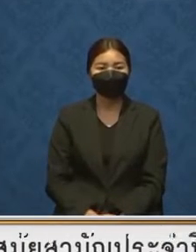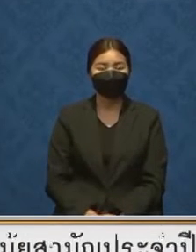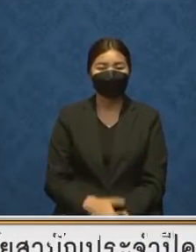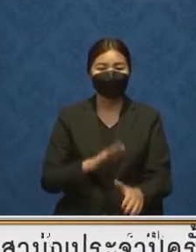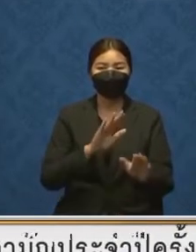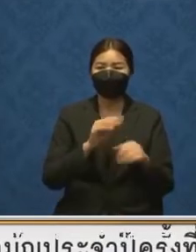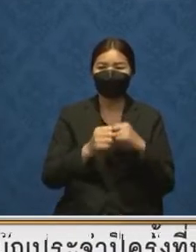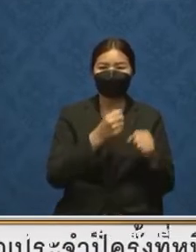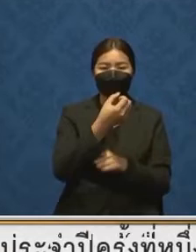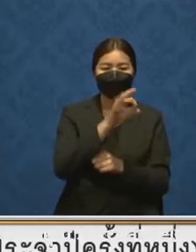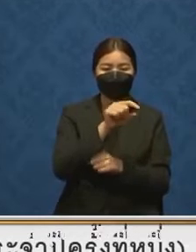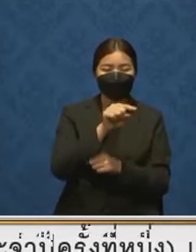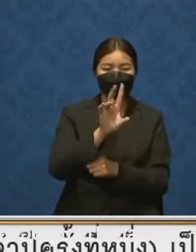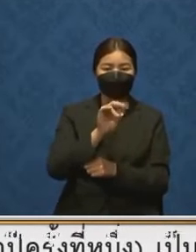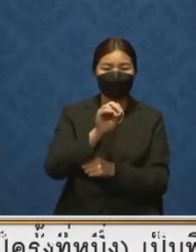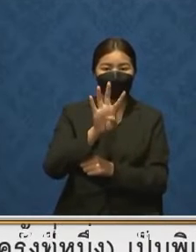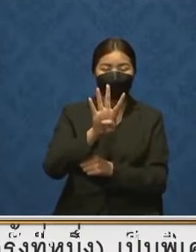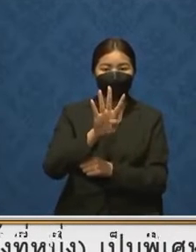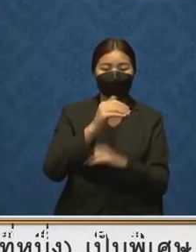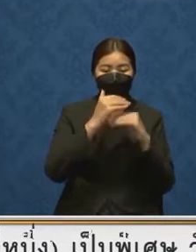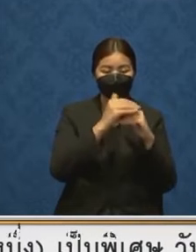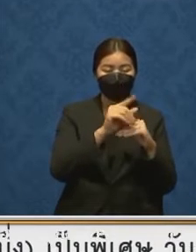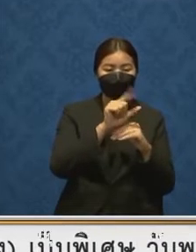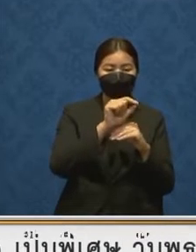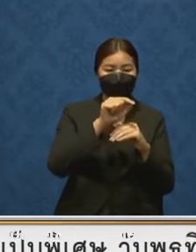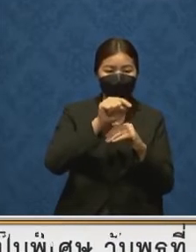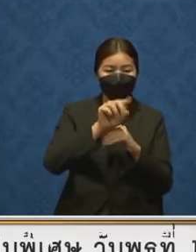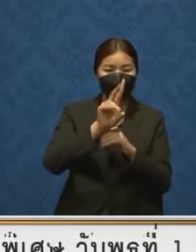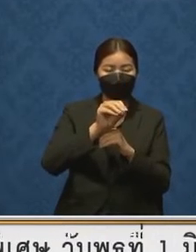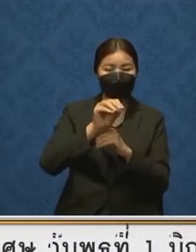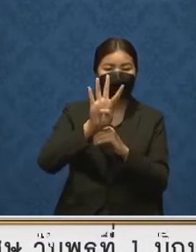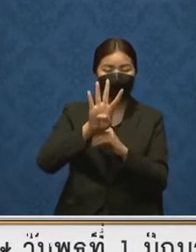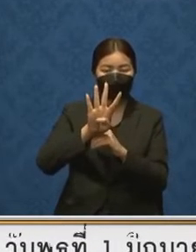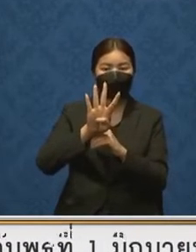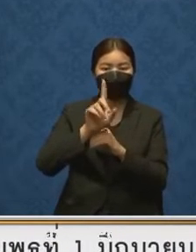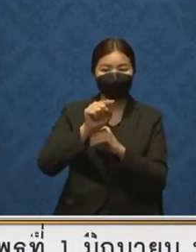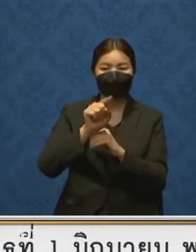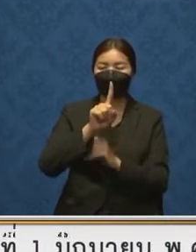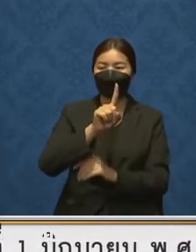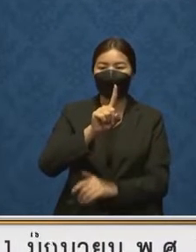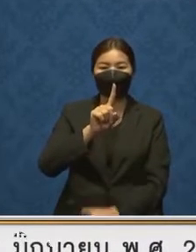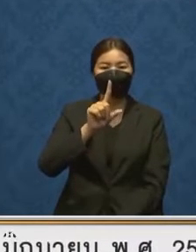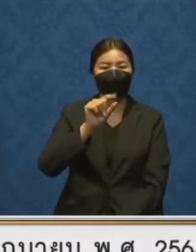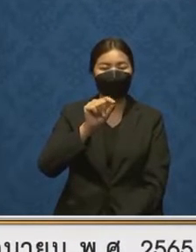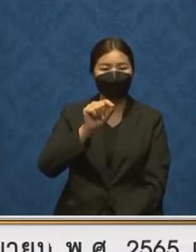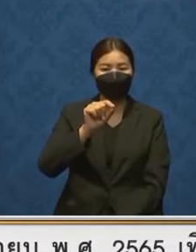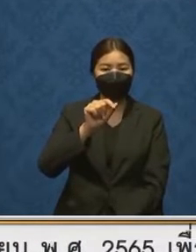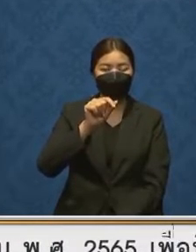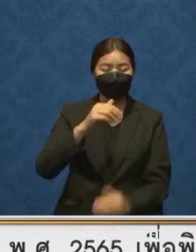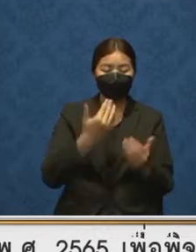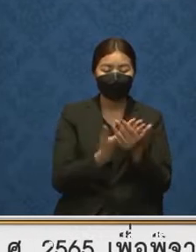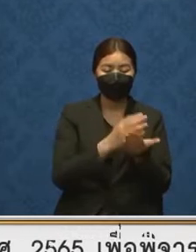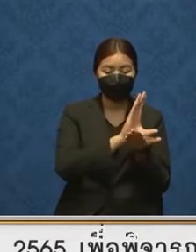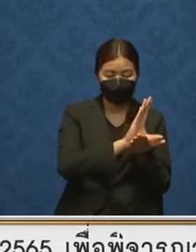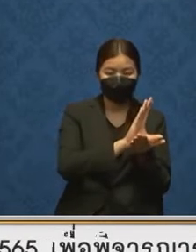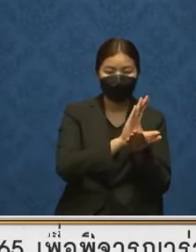19.74 ครับจากตั้งไว้ 20.4 ไม่เกินไม่น้อยกว่า120ของวงเงินงบประมาณ